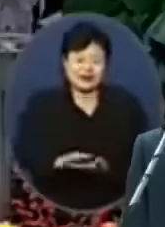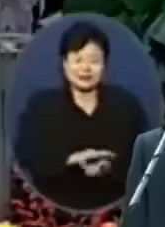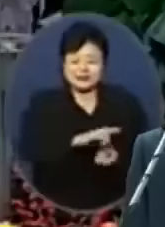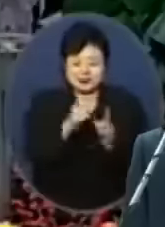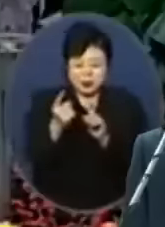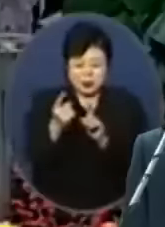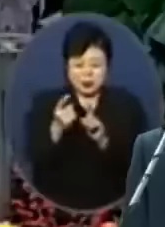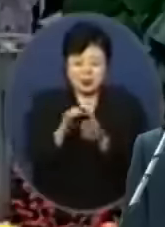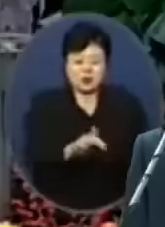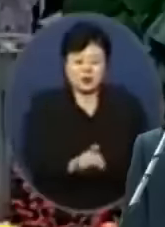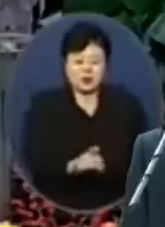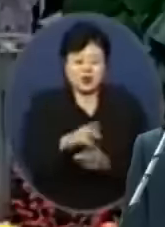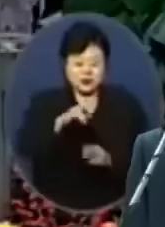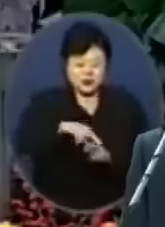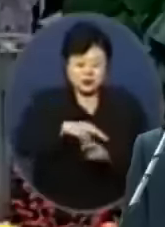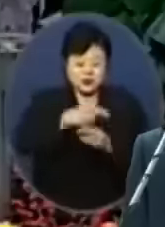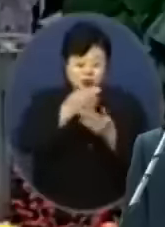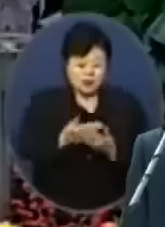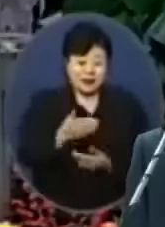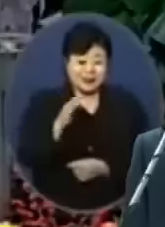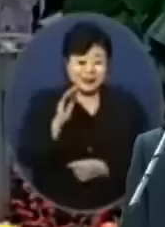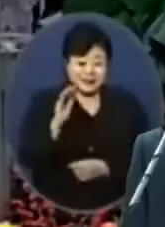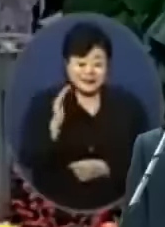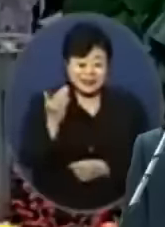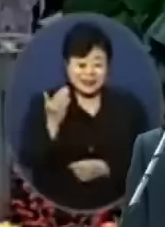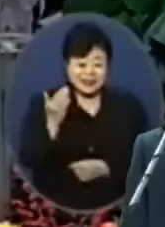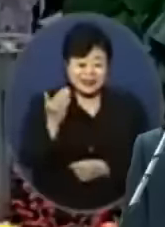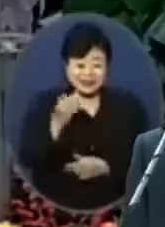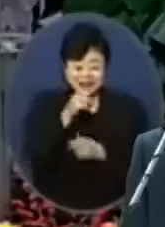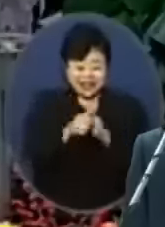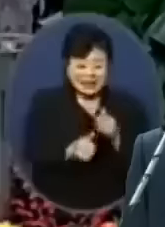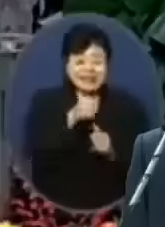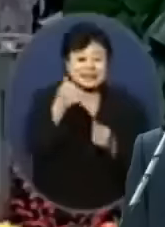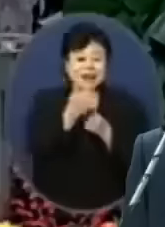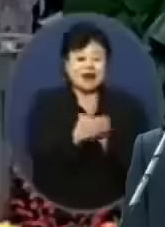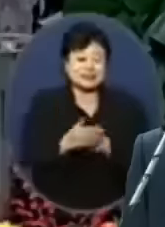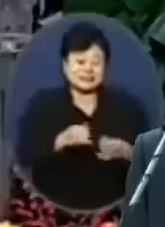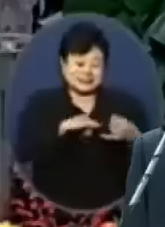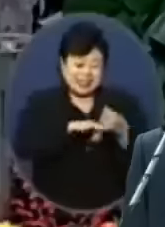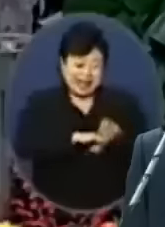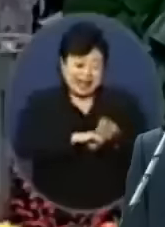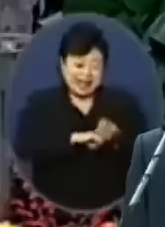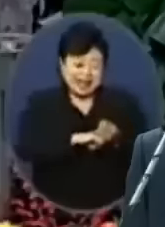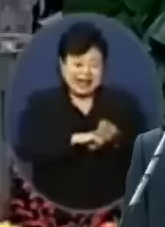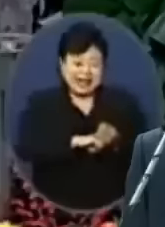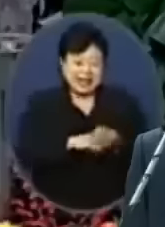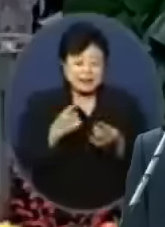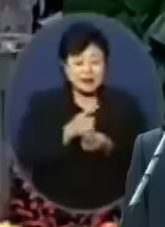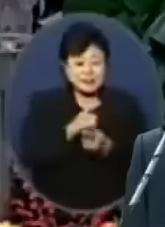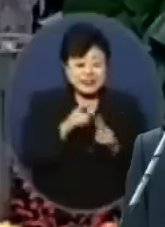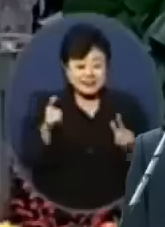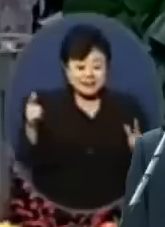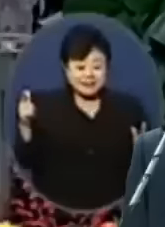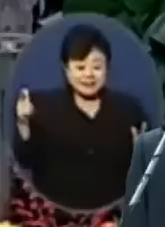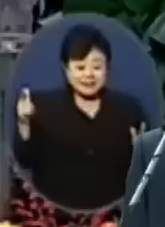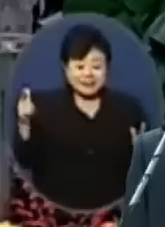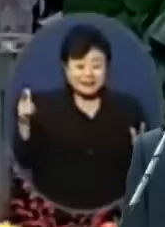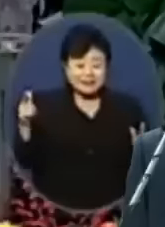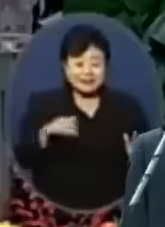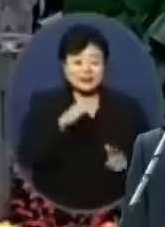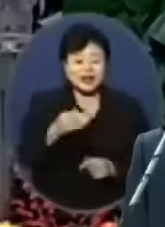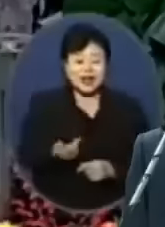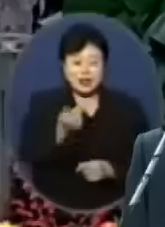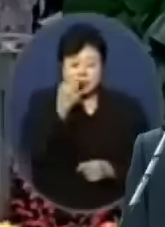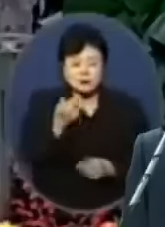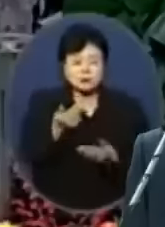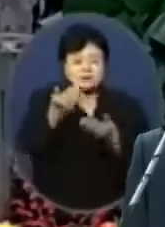치료가 선물로 주어지시는 것입니다. 하나님의 언약은 변치 않기 때문에 우리가